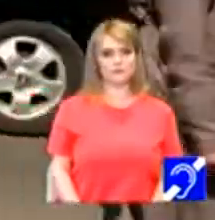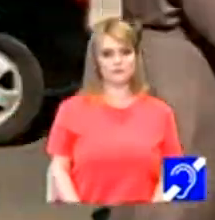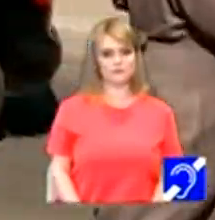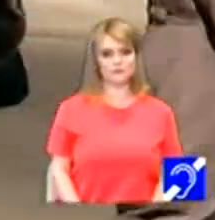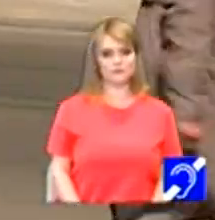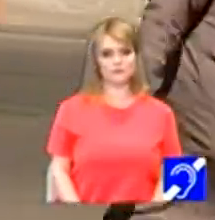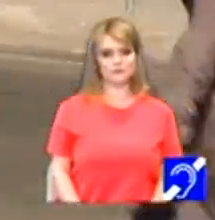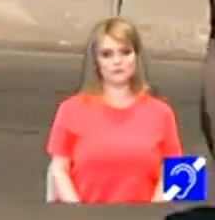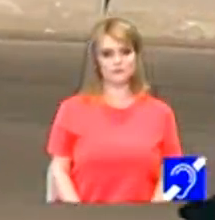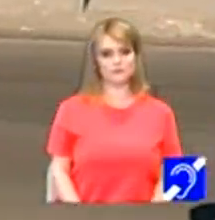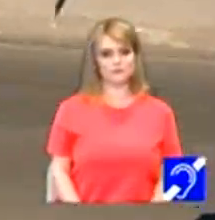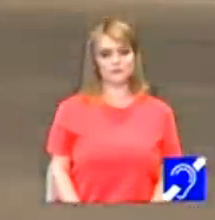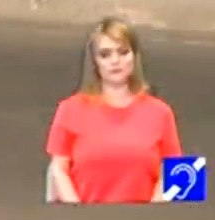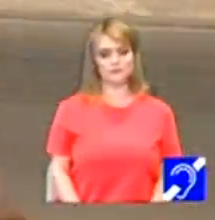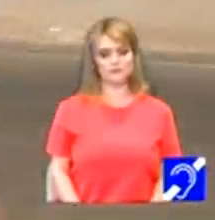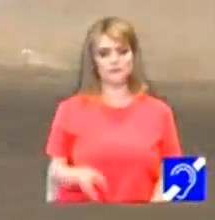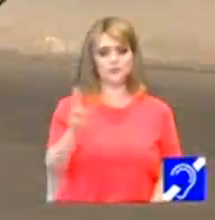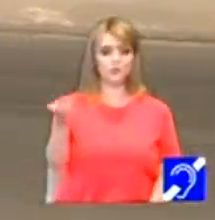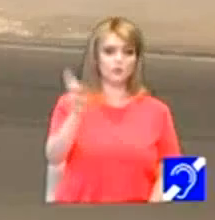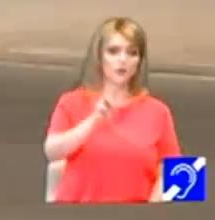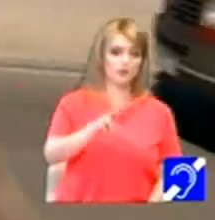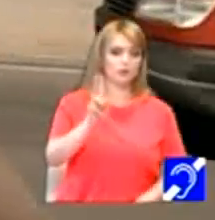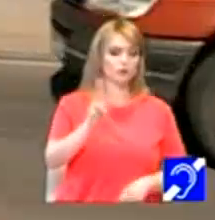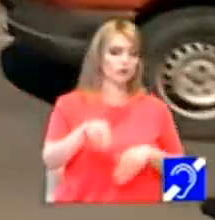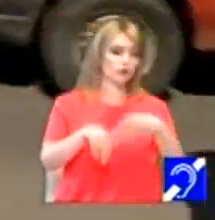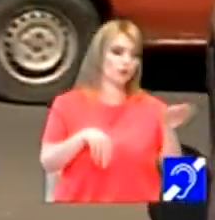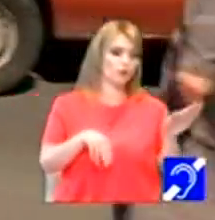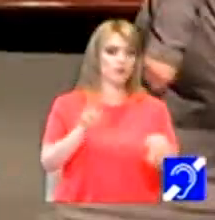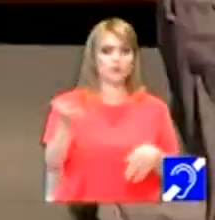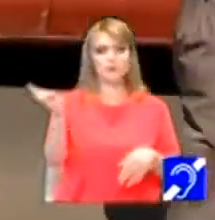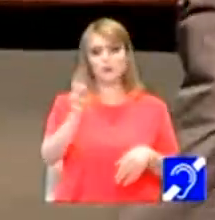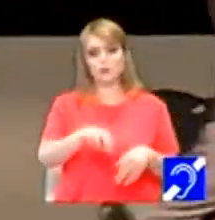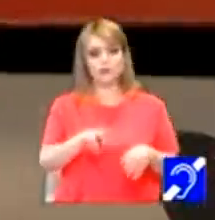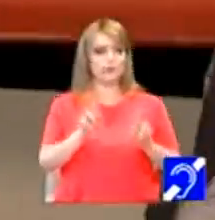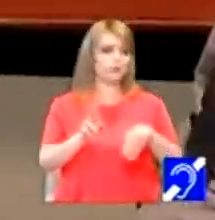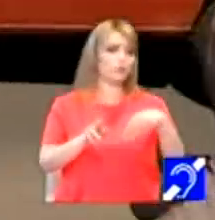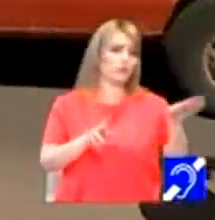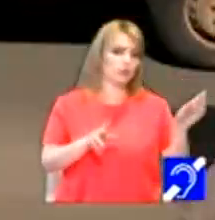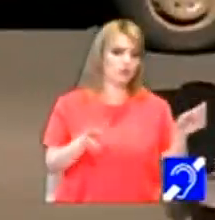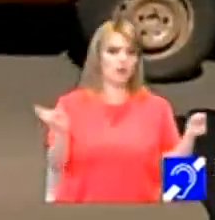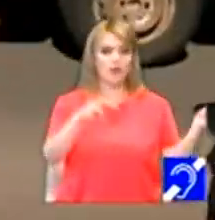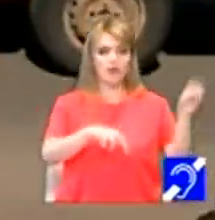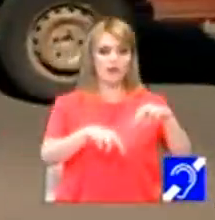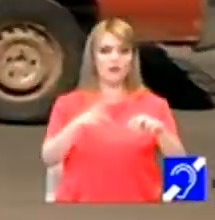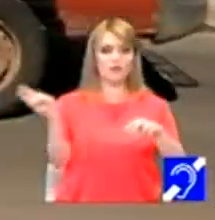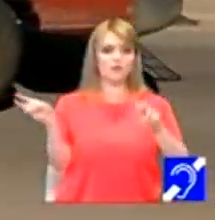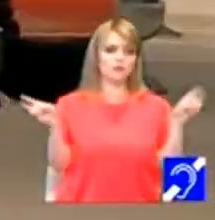Unii vin, merg, oleacă, pleacă, vin alții și tot așa se completează. Nu e un număr anumit